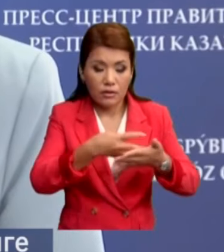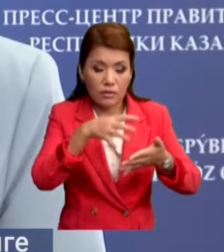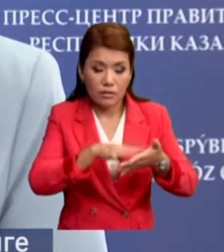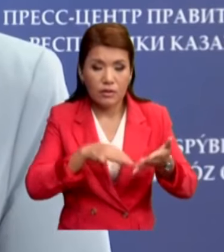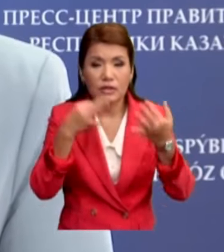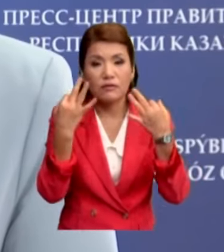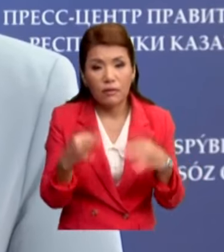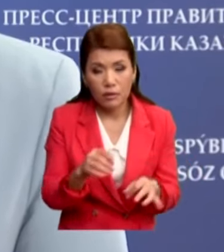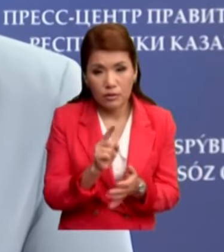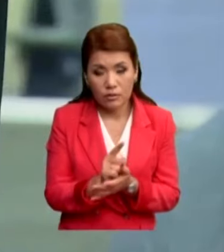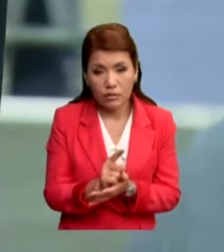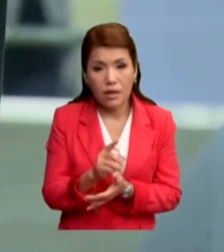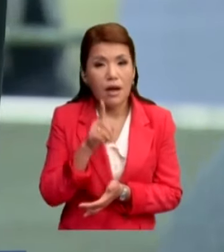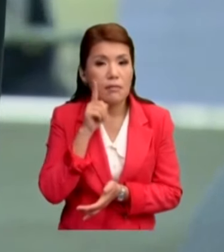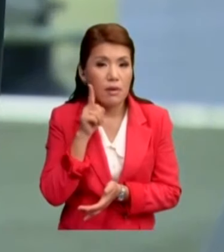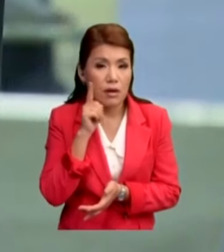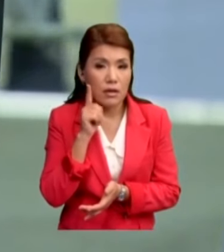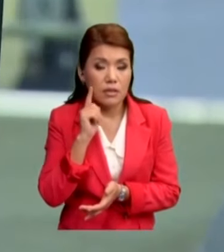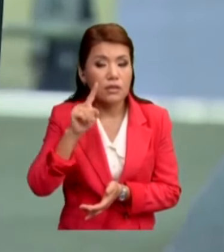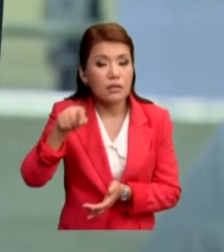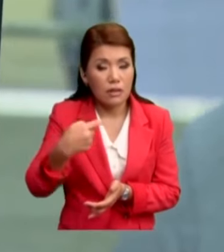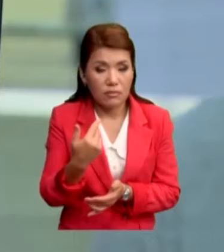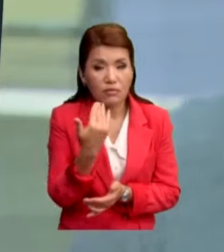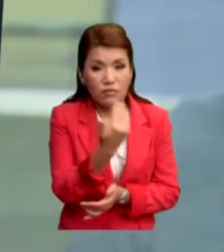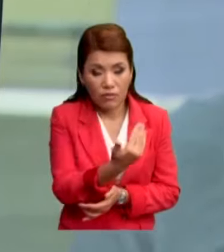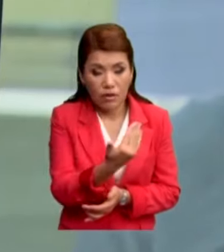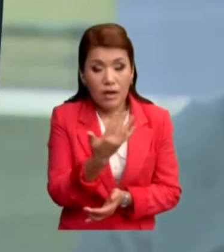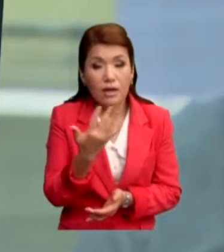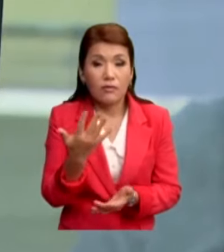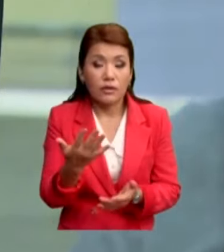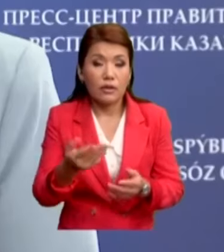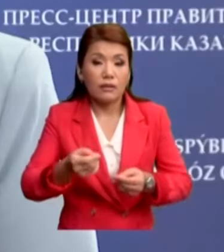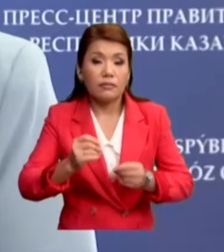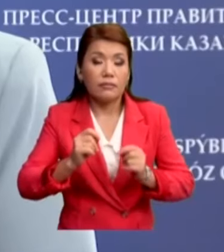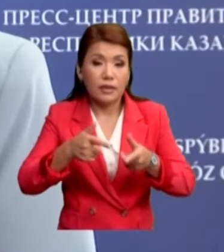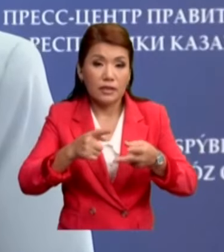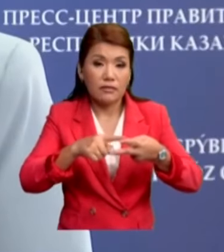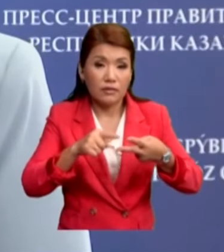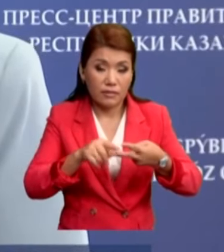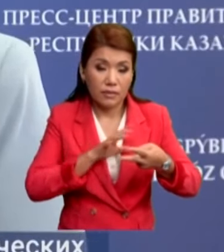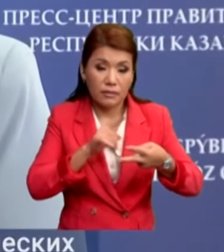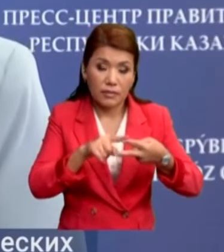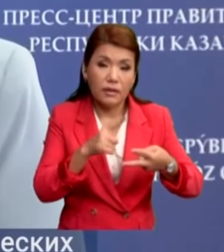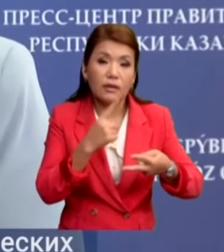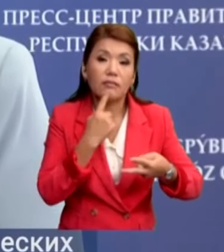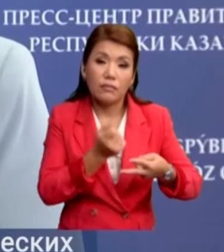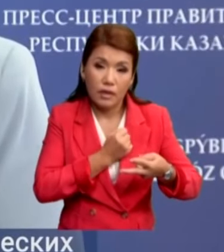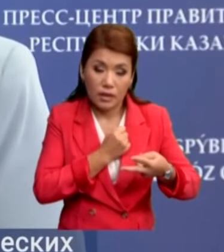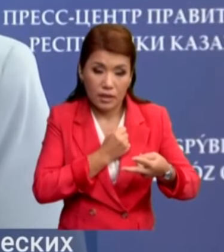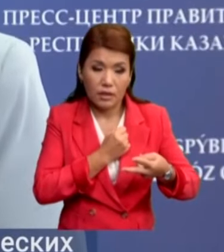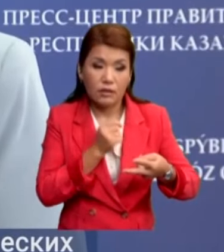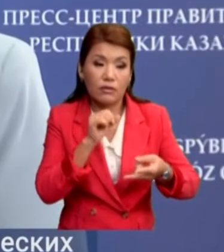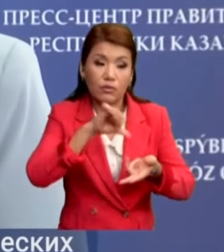керек. Жастардың қойып отырған талаптары сондай. Екі ұсыныс бердім. Біріншіден ол әскери борышынан